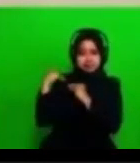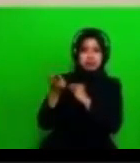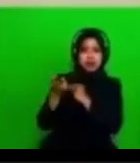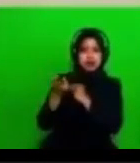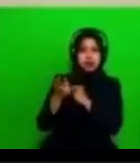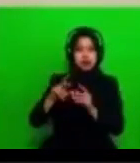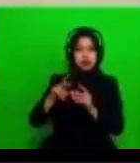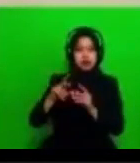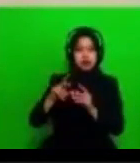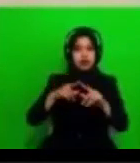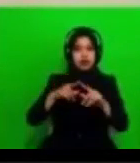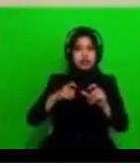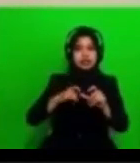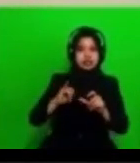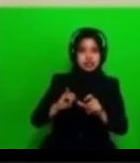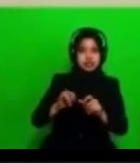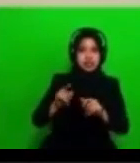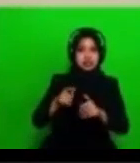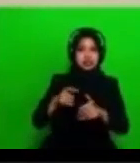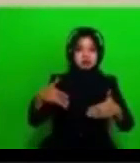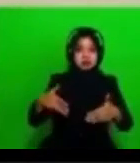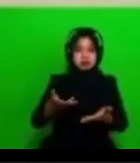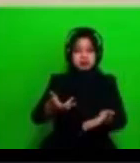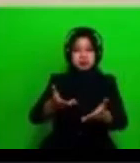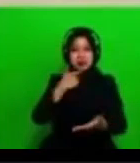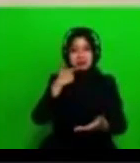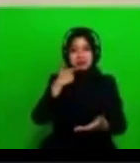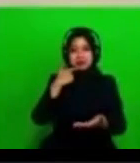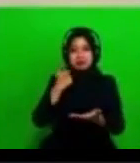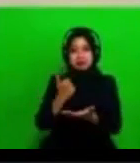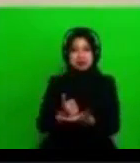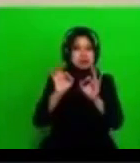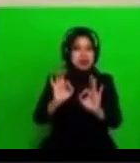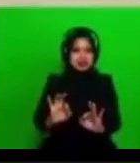bahwa pendidikan vokasi dan pendidikan anak usia dini berada di tangan orang yang